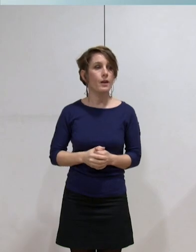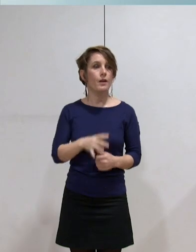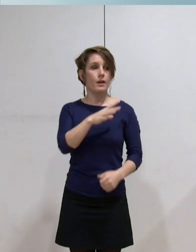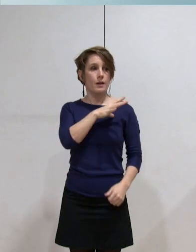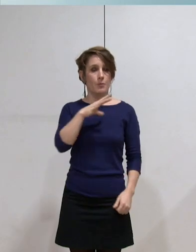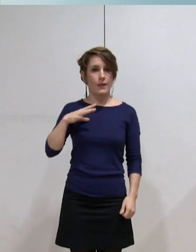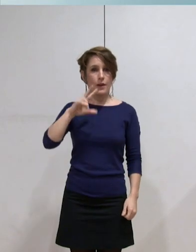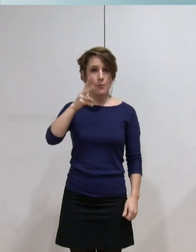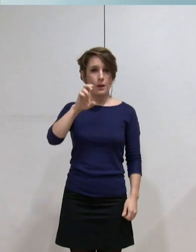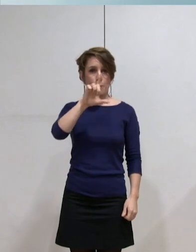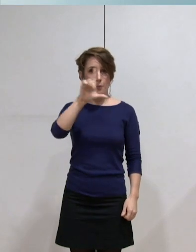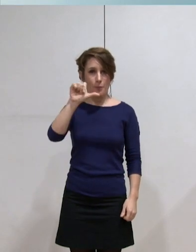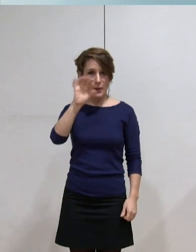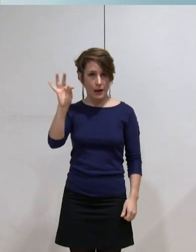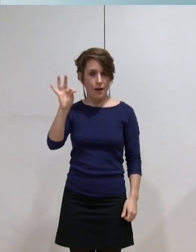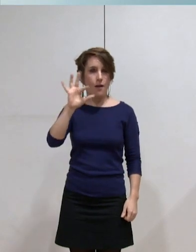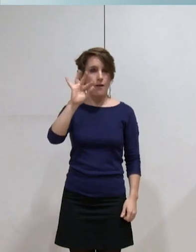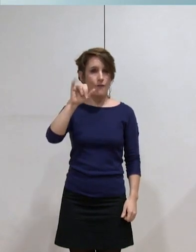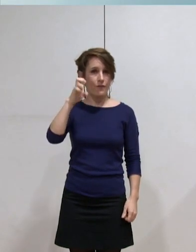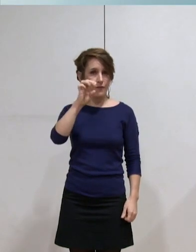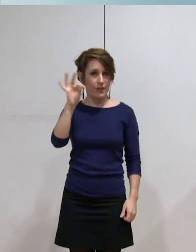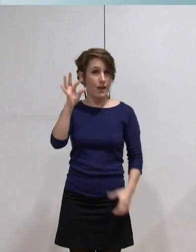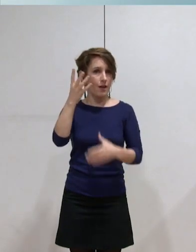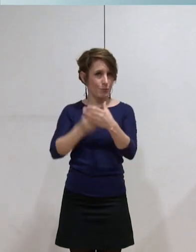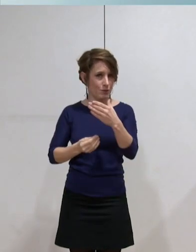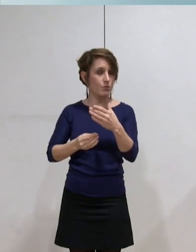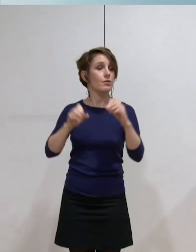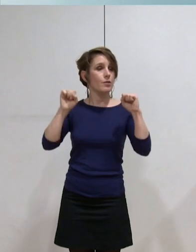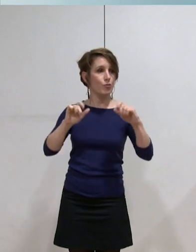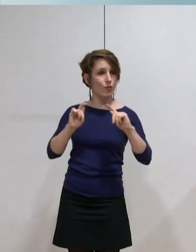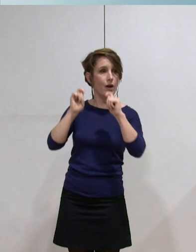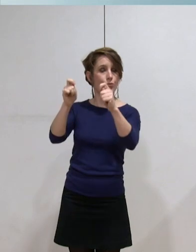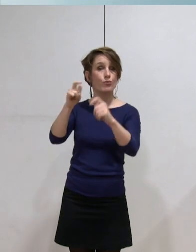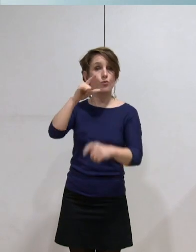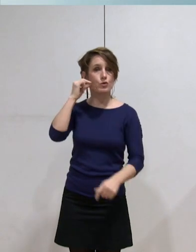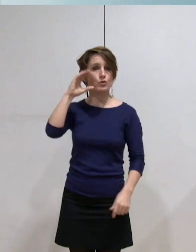présent Madame Catherine RAC monsieur Fabien